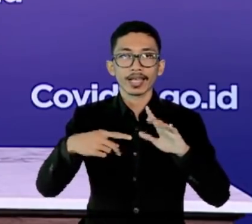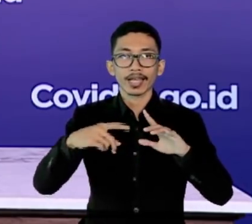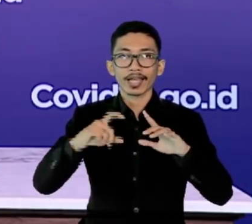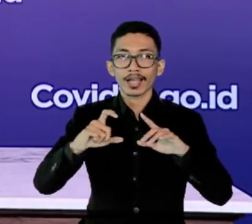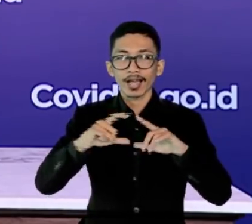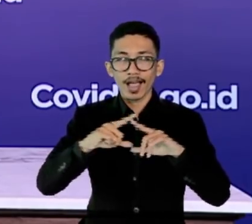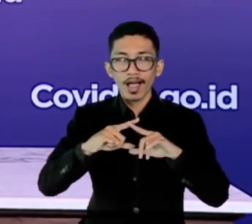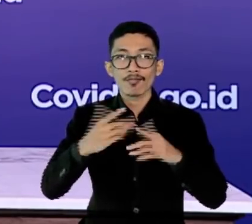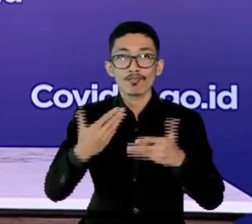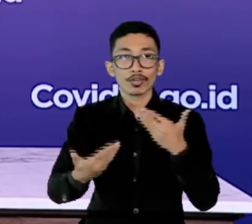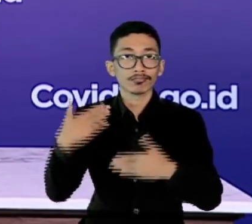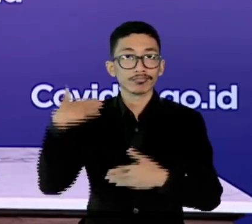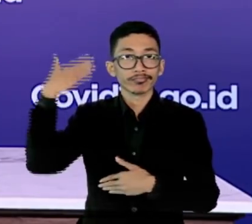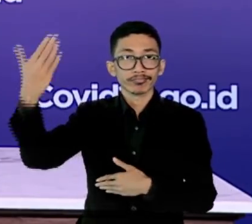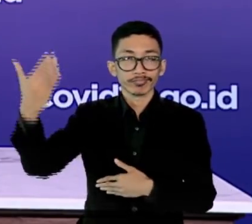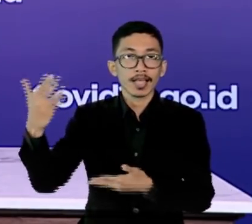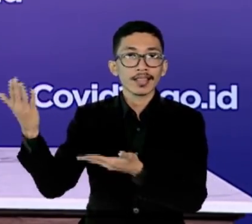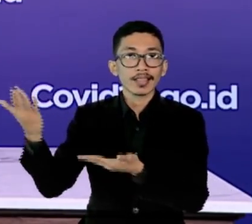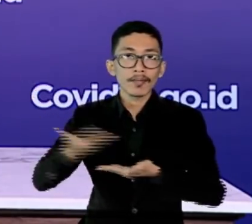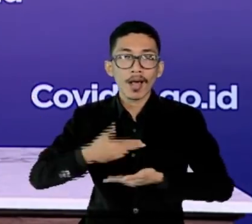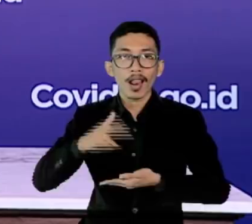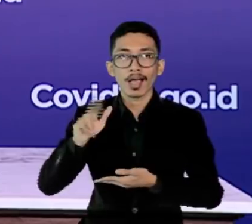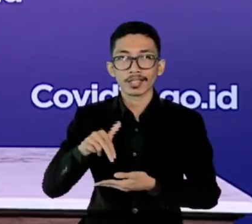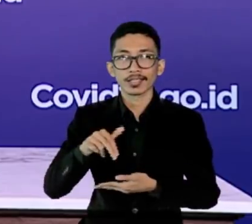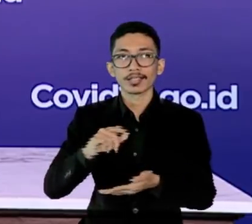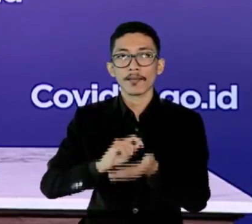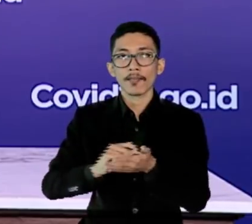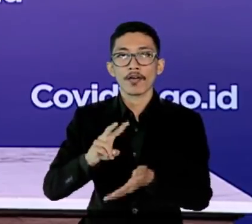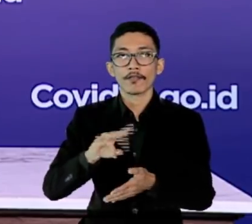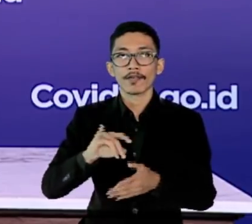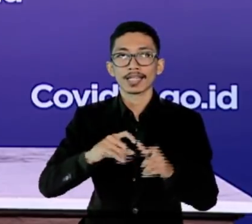vaksin lainnya, seperti Pfizer sebanyak